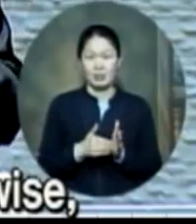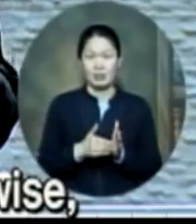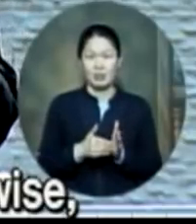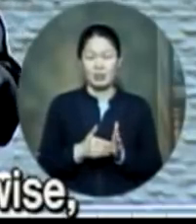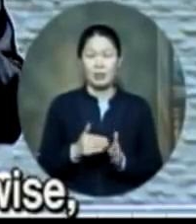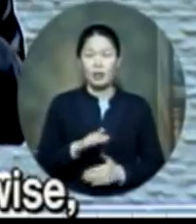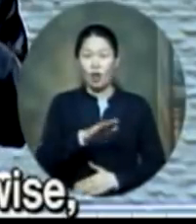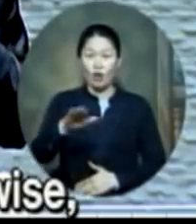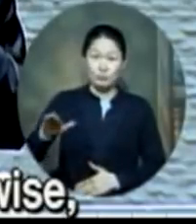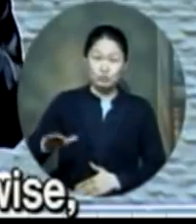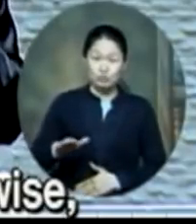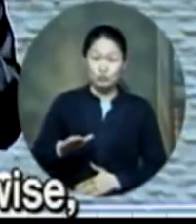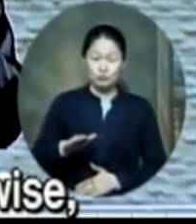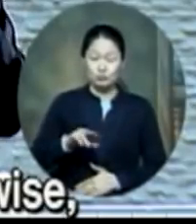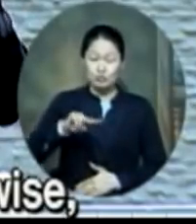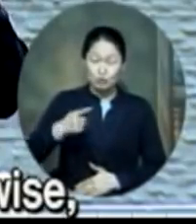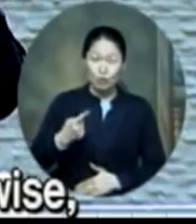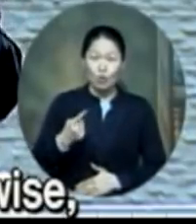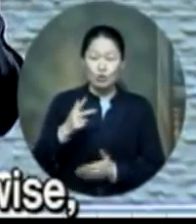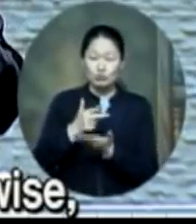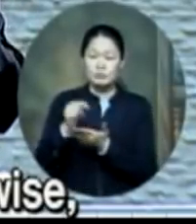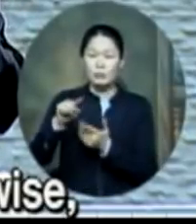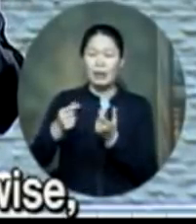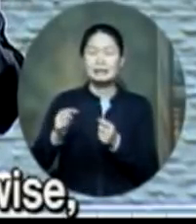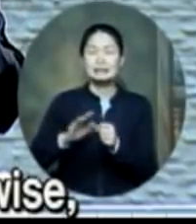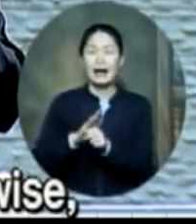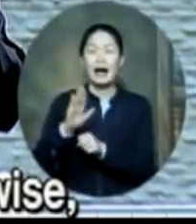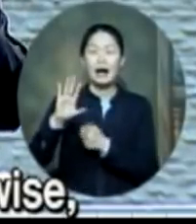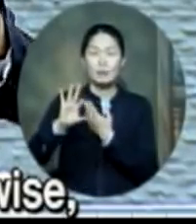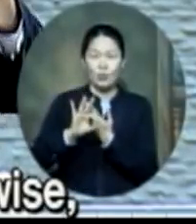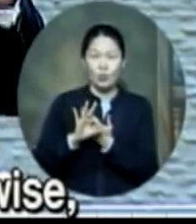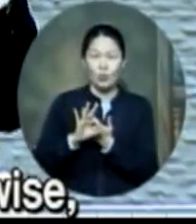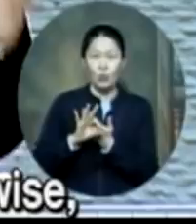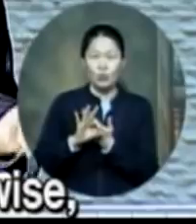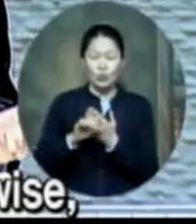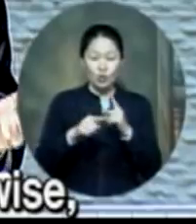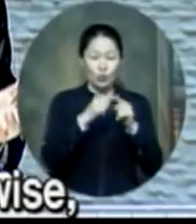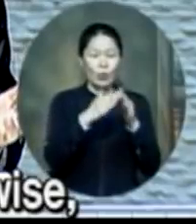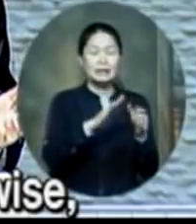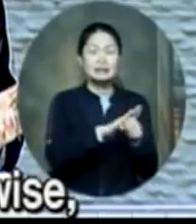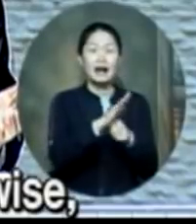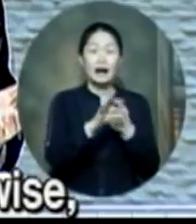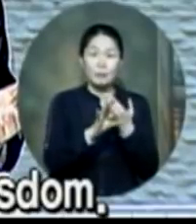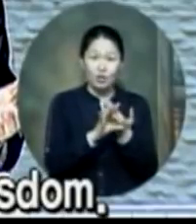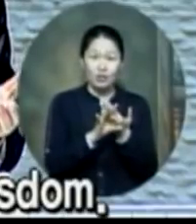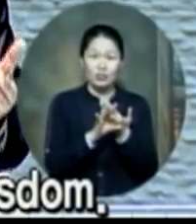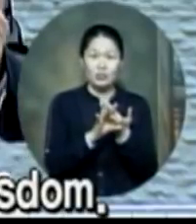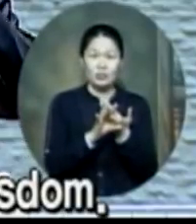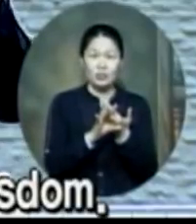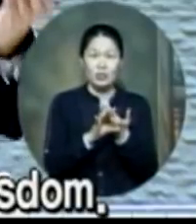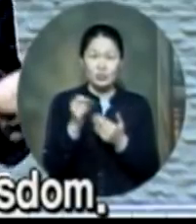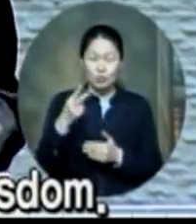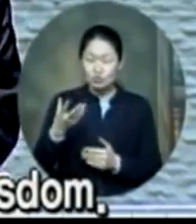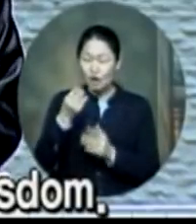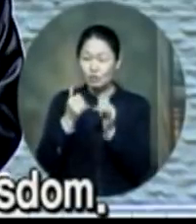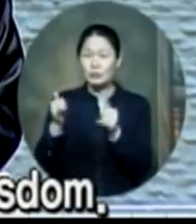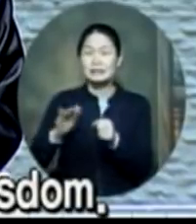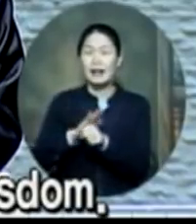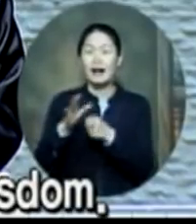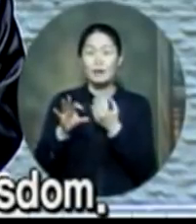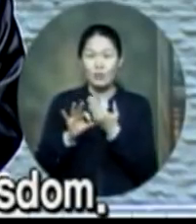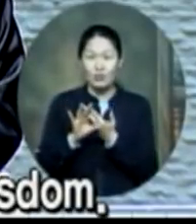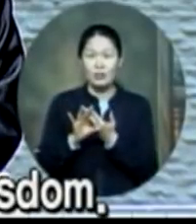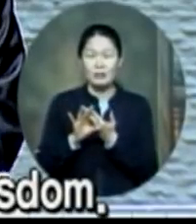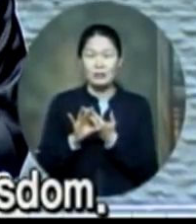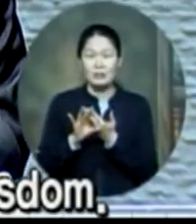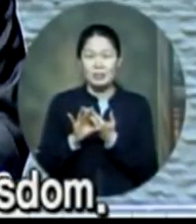성도 여러분, 우리도 이렇게 주님을 사랑하게 되면, 그리고 교회를 사랑하게 되면, 그리고 성도들을 사랑하게